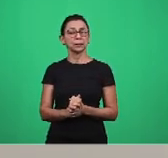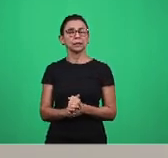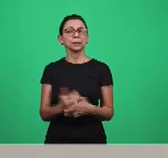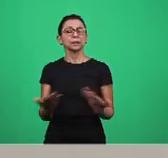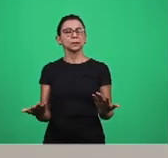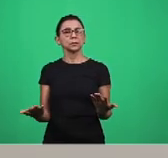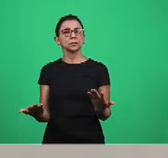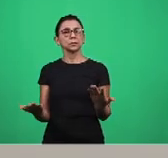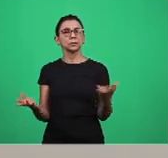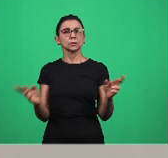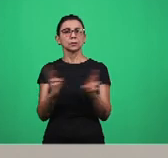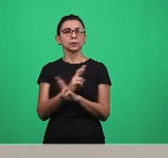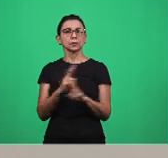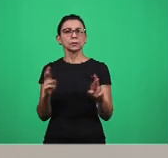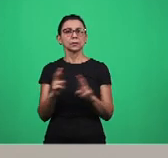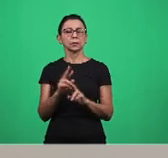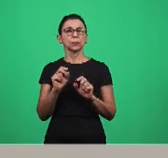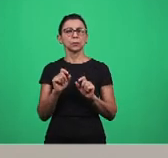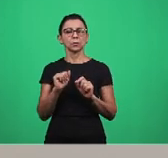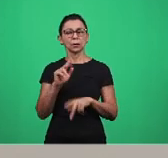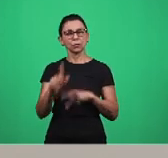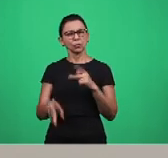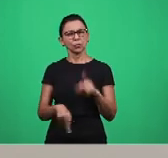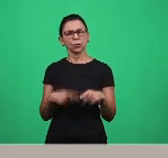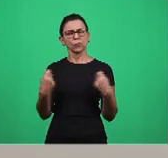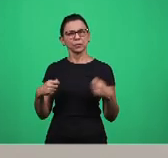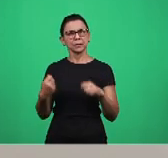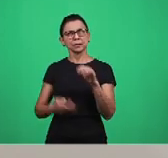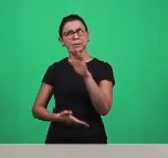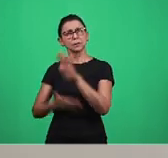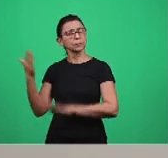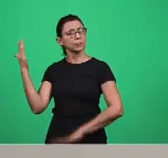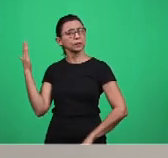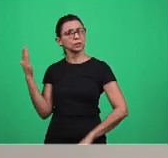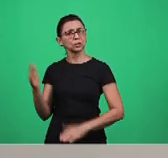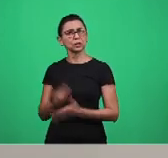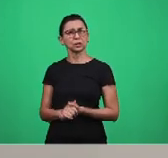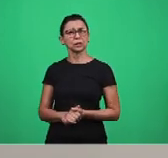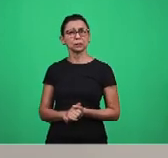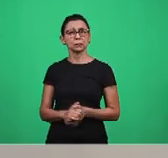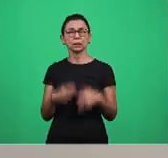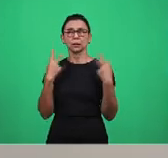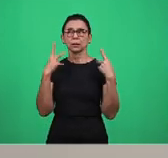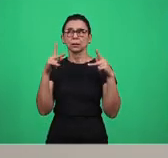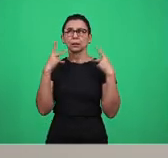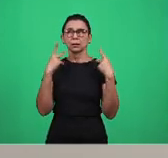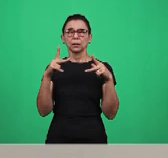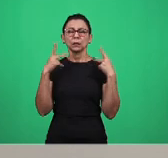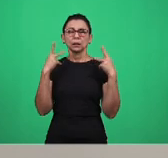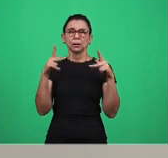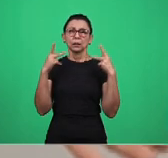se préparer pour le départ. Aujourd'hui, vous voyez, nous sommes en train de partir. Les nôtres vont partir.